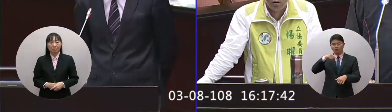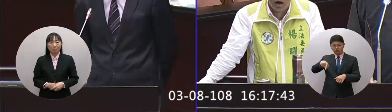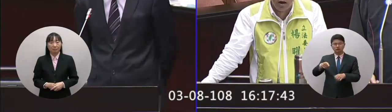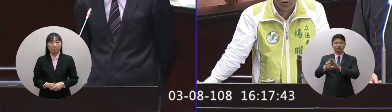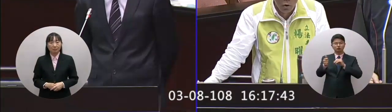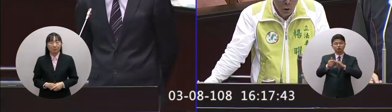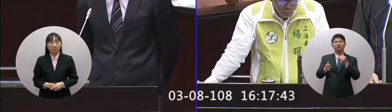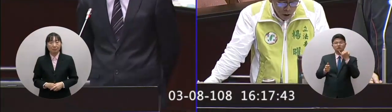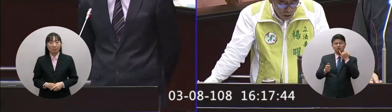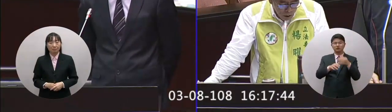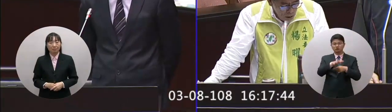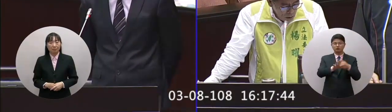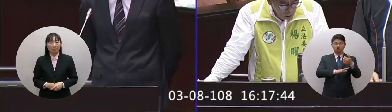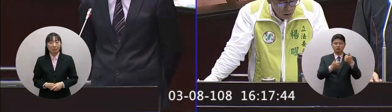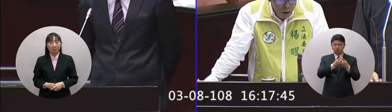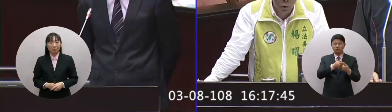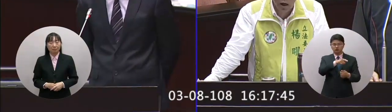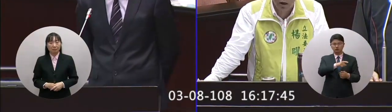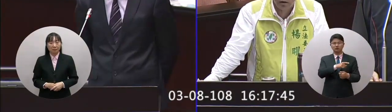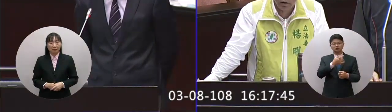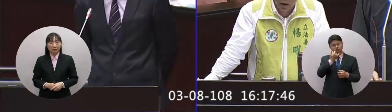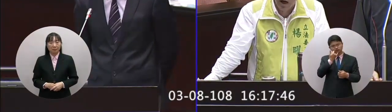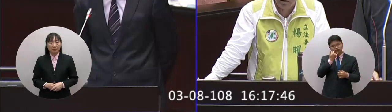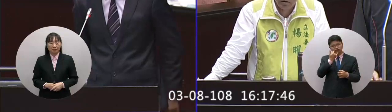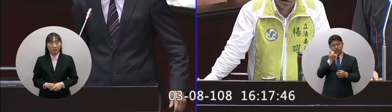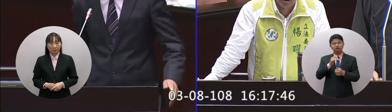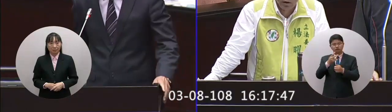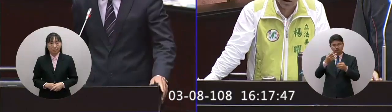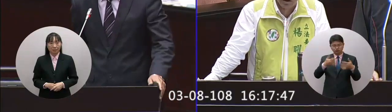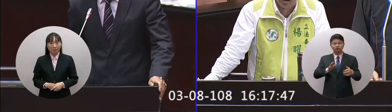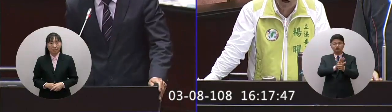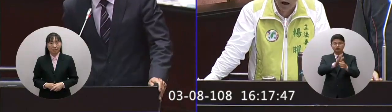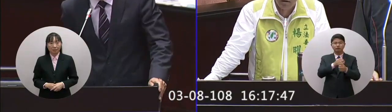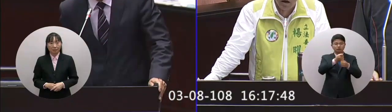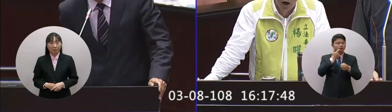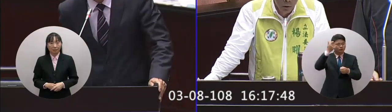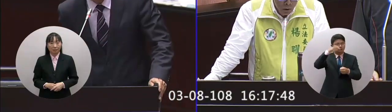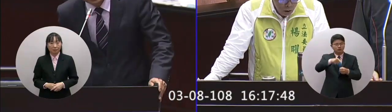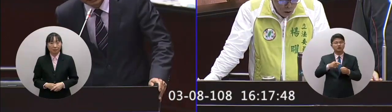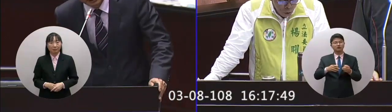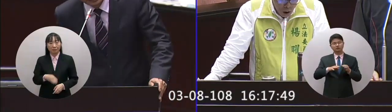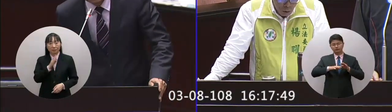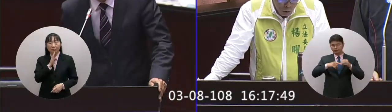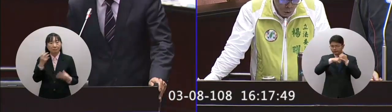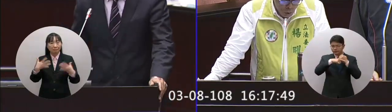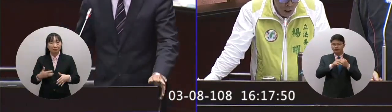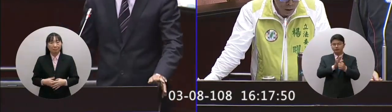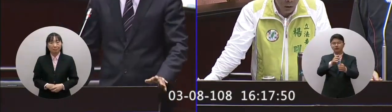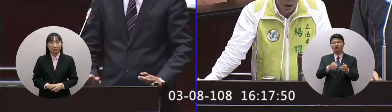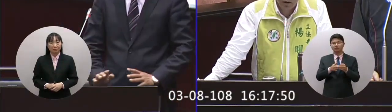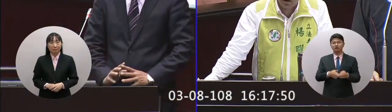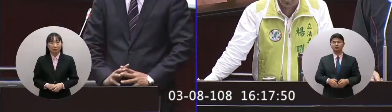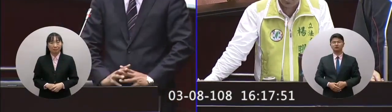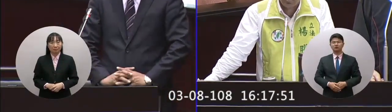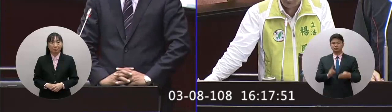经农委会这边也协助一下连江这个产业的发展，好不好？ 是，没 问题。主委，我还